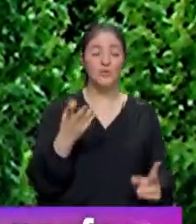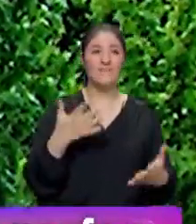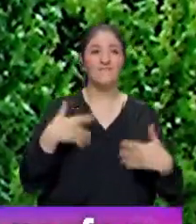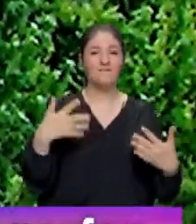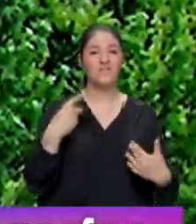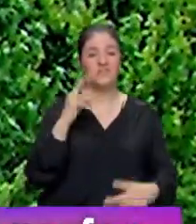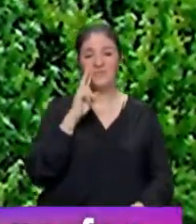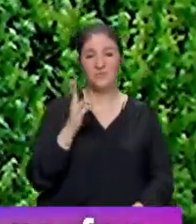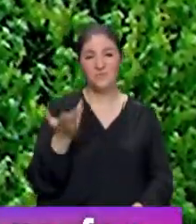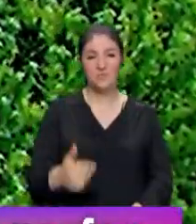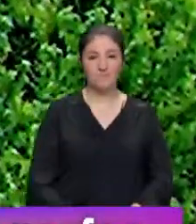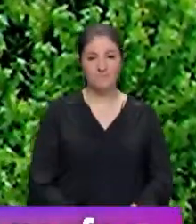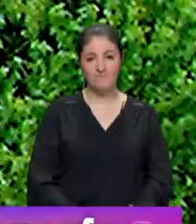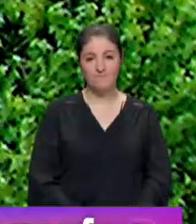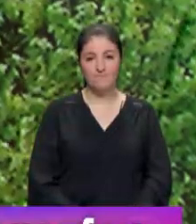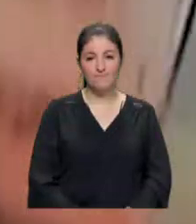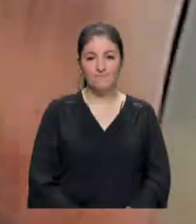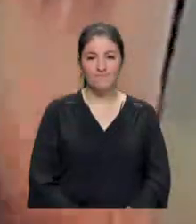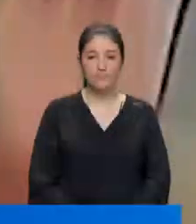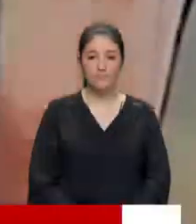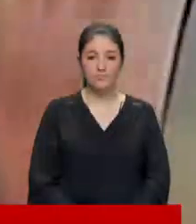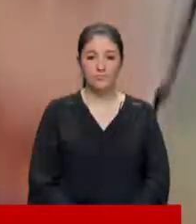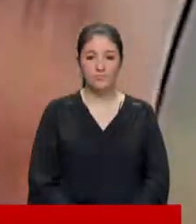olarak görüldü?